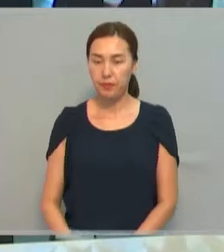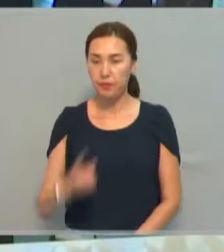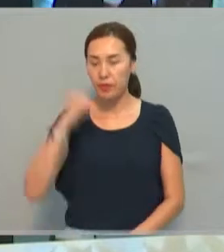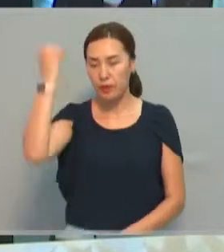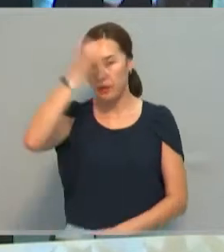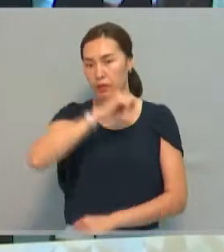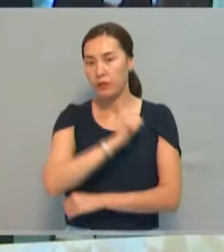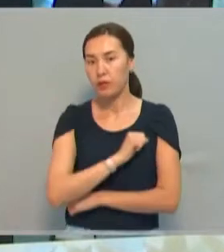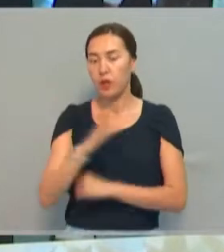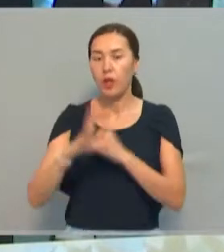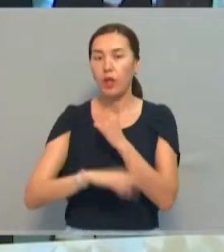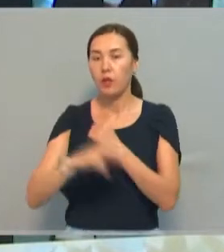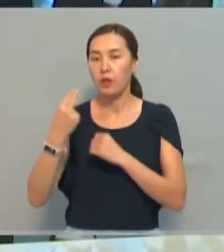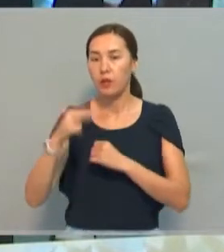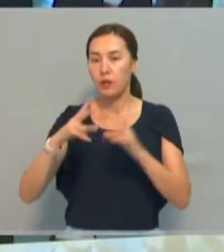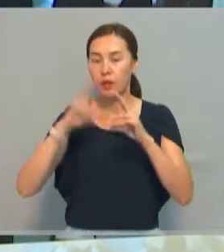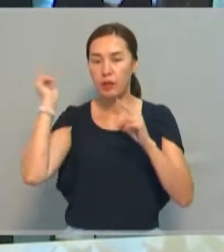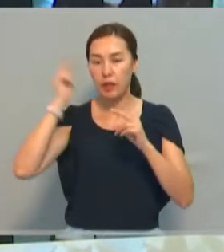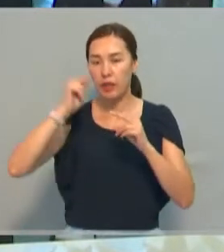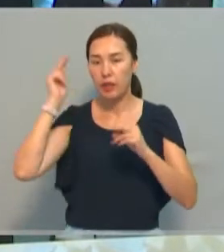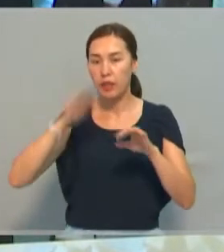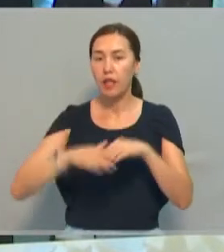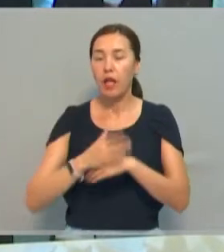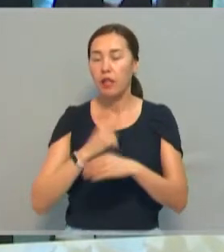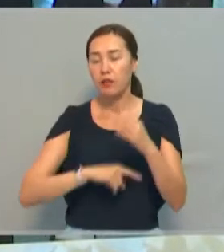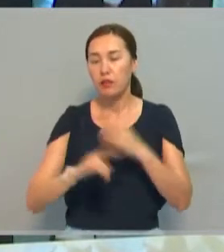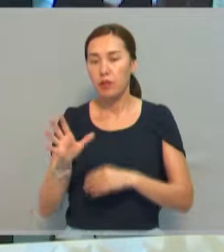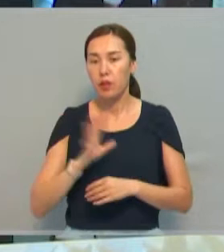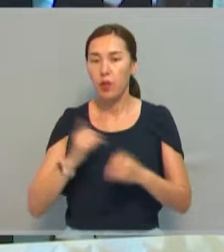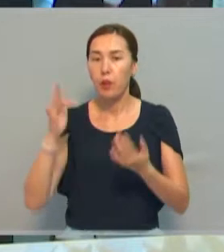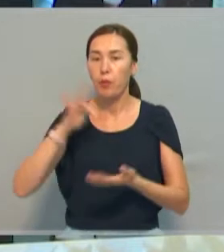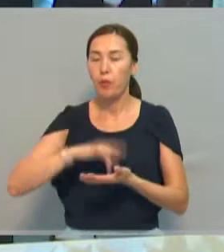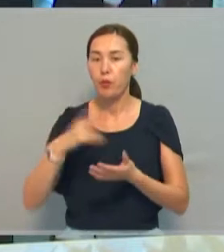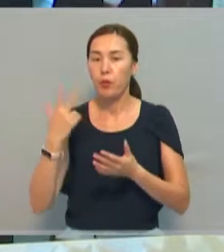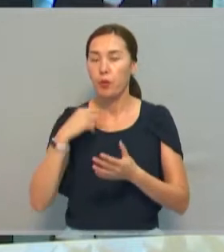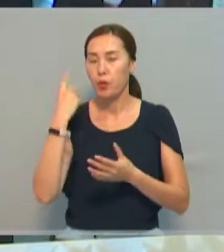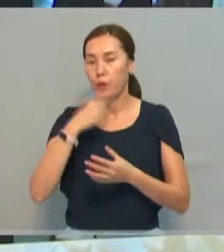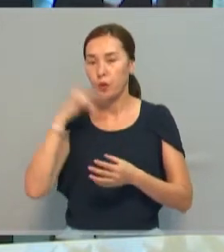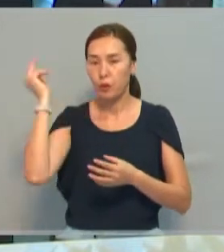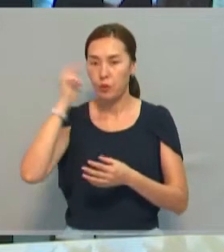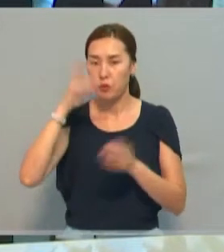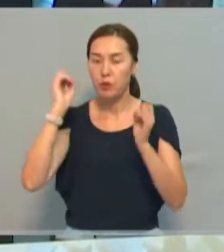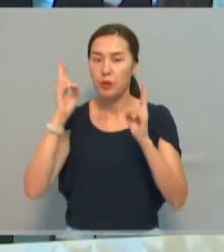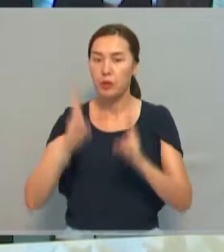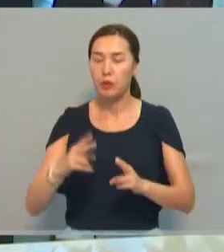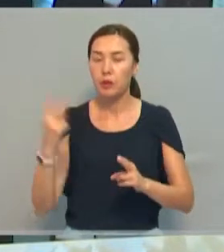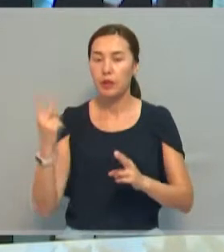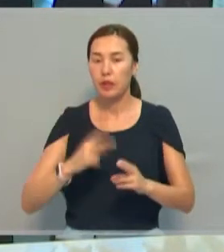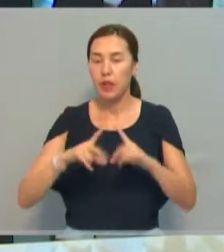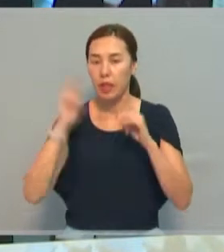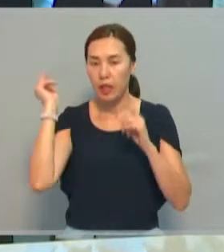Бір жылдық үзілістен кейін соңғы қоңырау мектеп қабырғасында қайта соғылды. Бүгін қаламыздағы үш тілде оқытатын мамандандырылған нөмірі